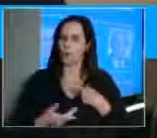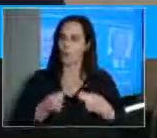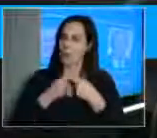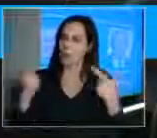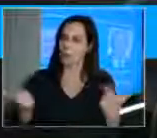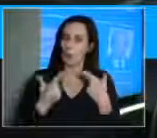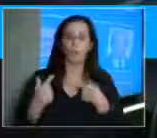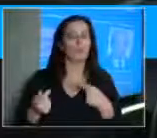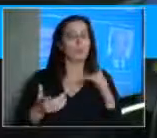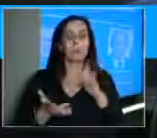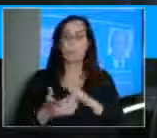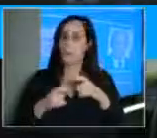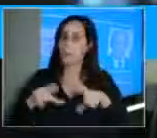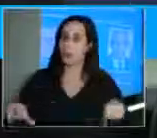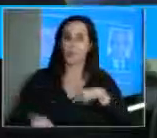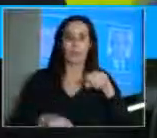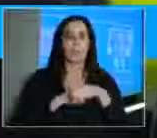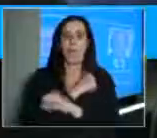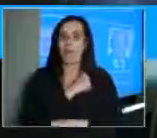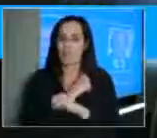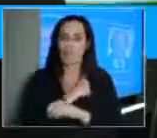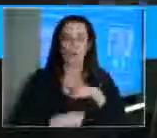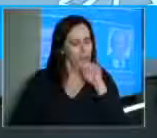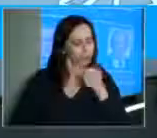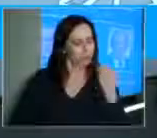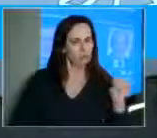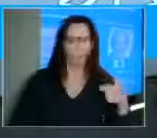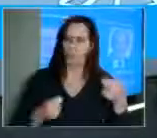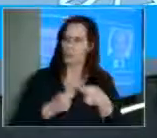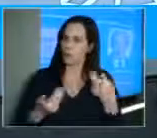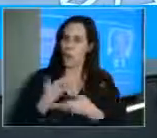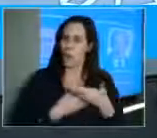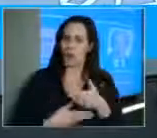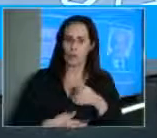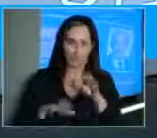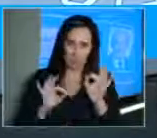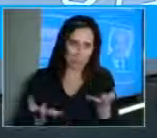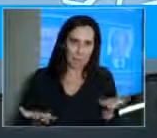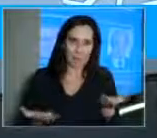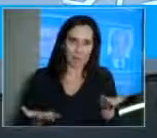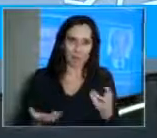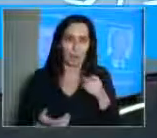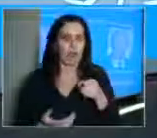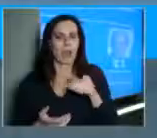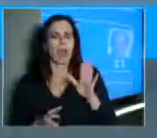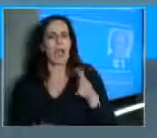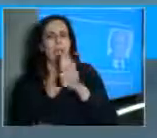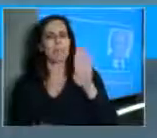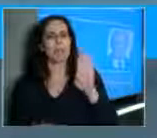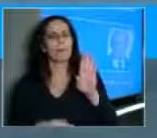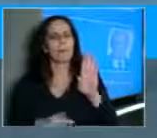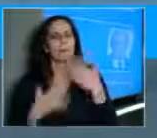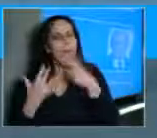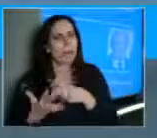מארגנים אירועים, אנחנו נמצאים בפאנלים, מגיעים לאוניברסיטאות, ומשתפים פעולה יחד, זה באמת ועד כמה נתניהו משתף